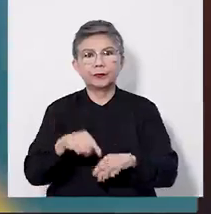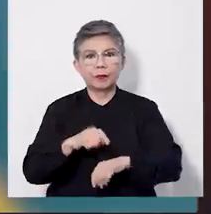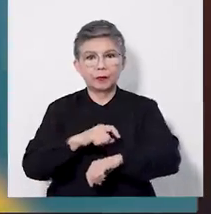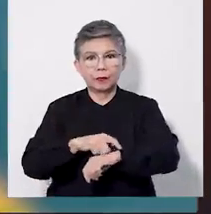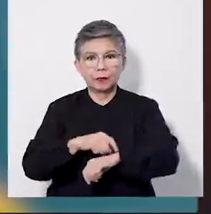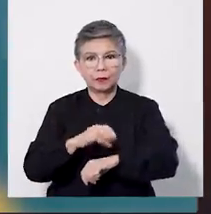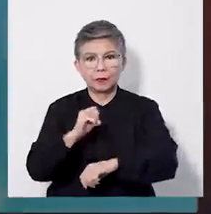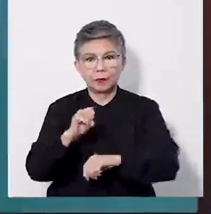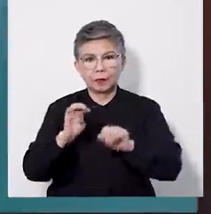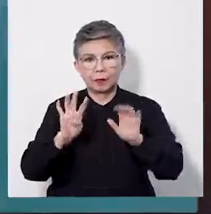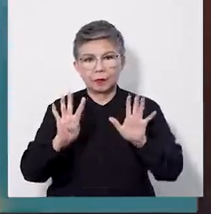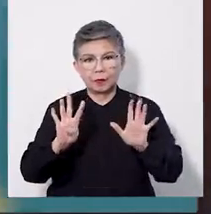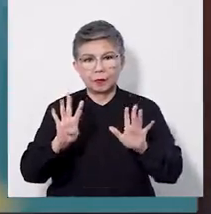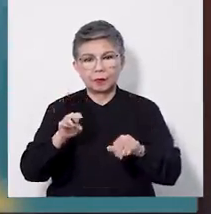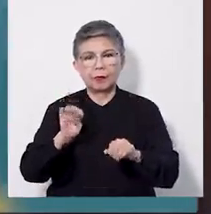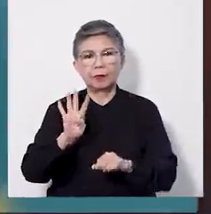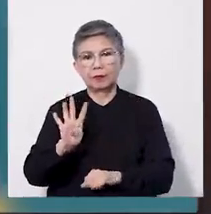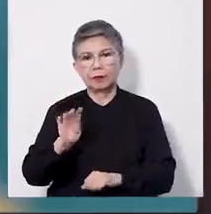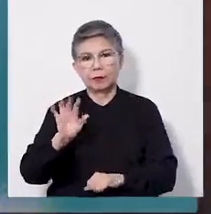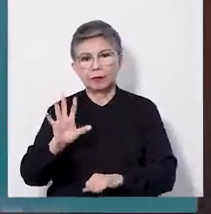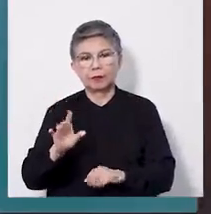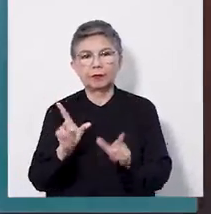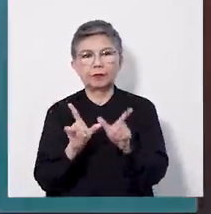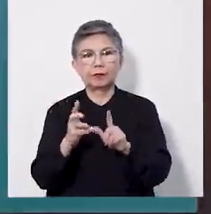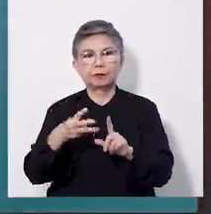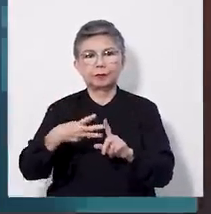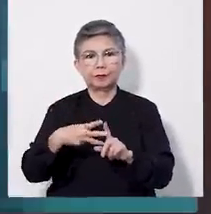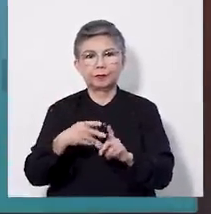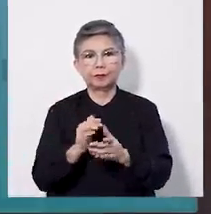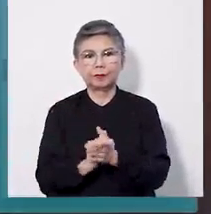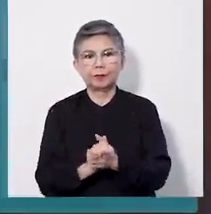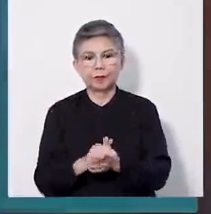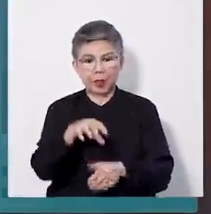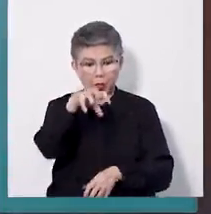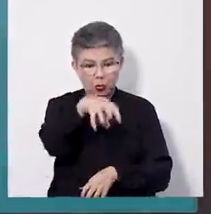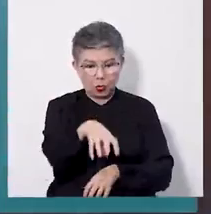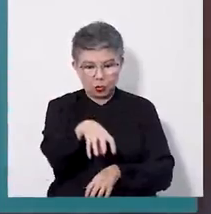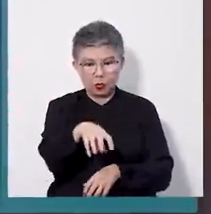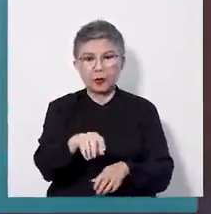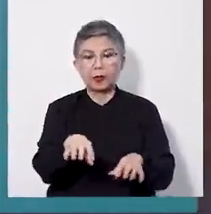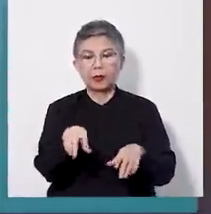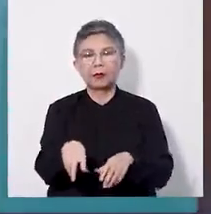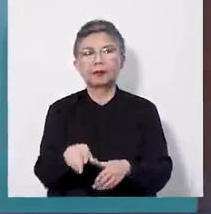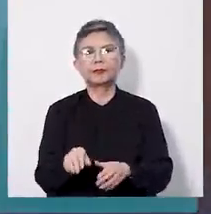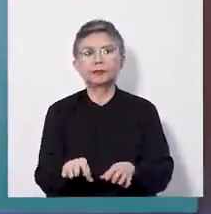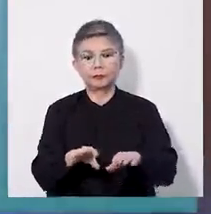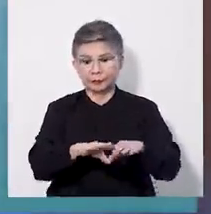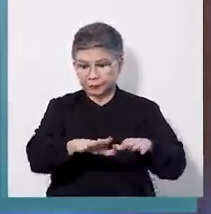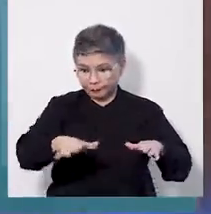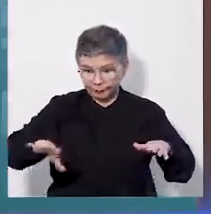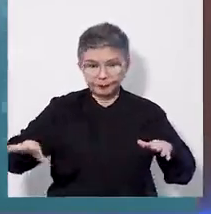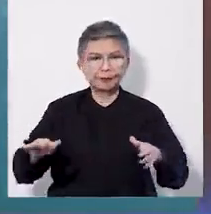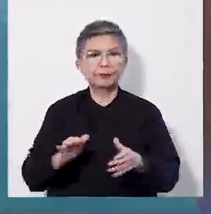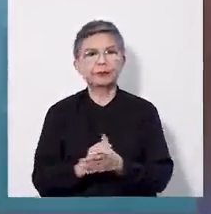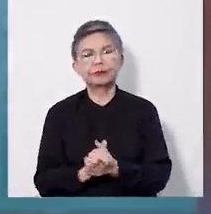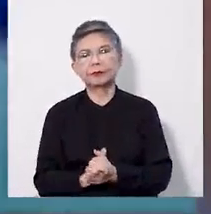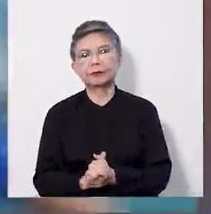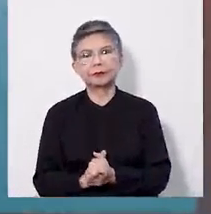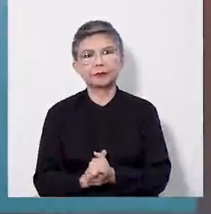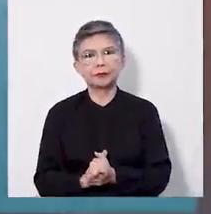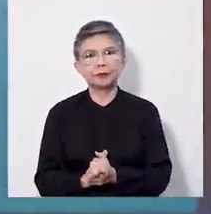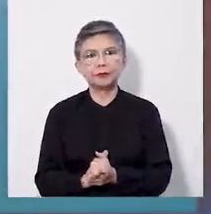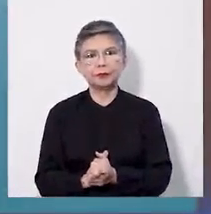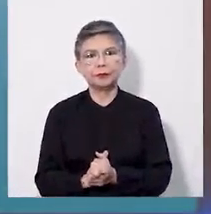pukul 09.45 WIB dengan titik koordinat 02 derajat 49